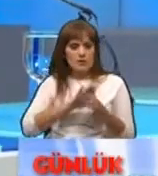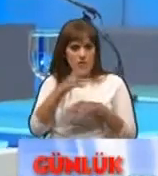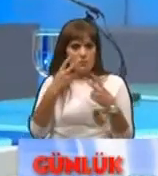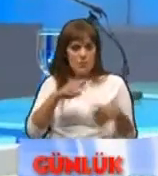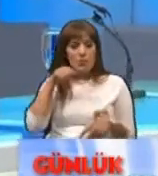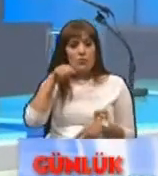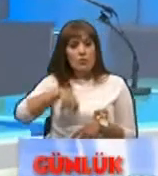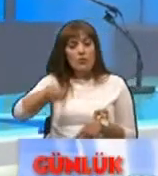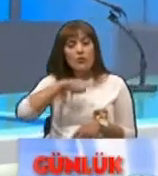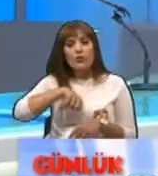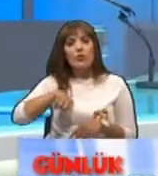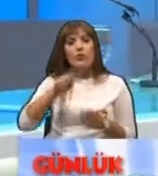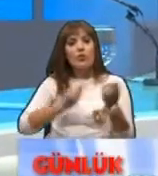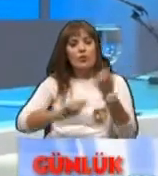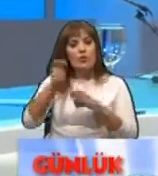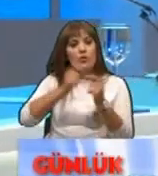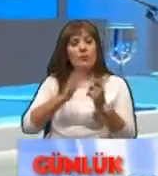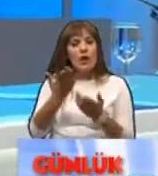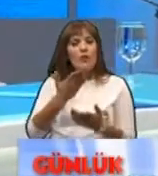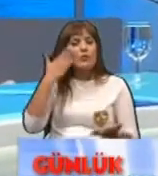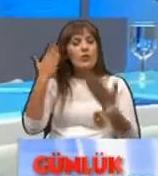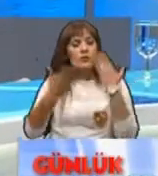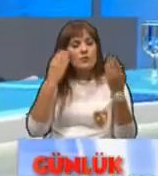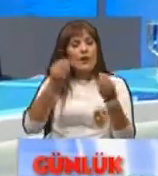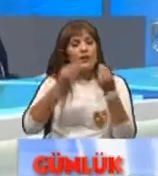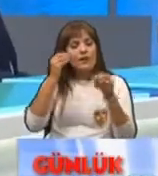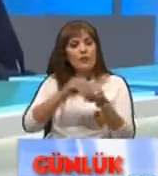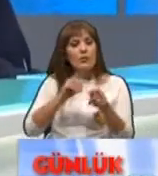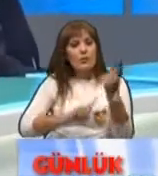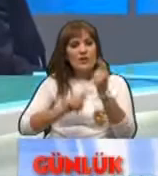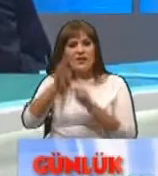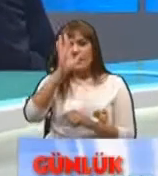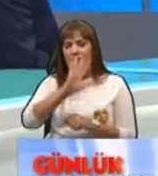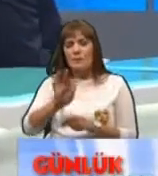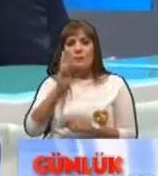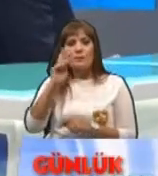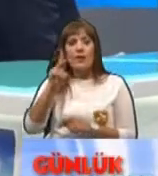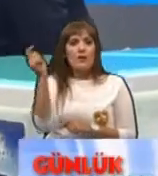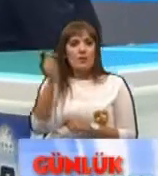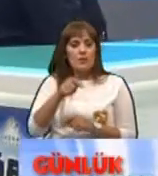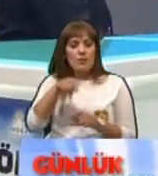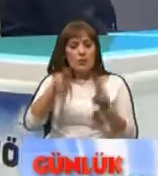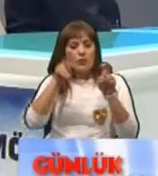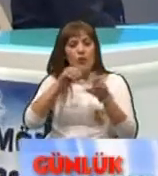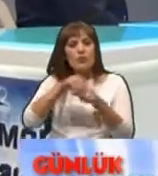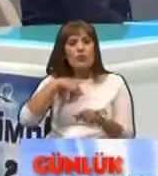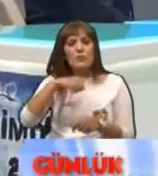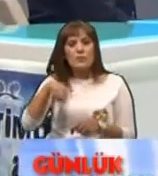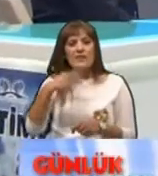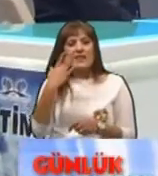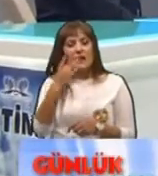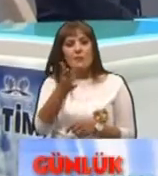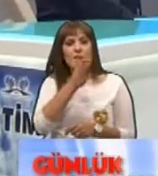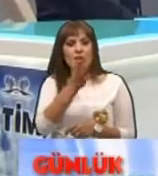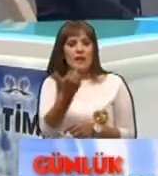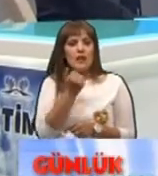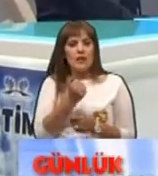Bunları bu uygulamaları yani kozmetik dermatoloji uygulamalarını kimler yapar? Bu konuda biz net bir bilgi alalım.